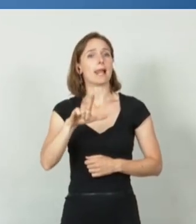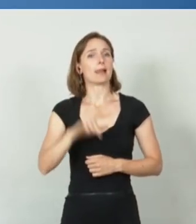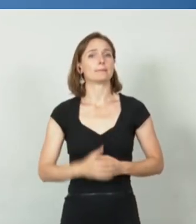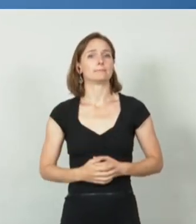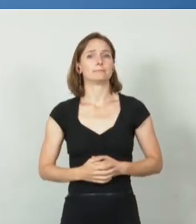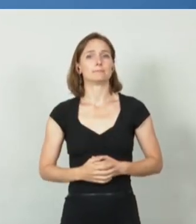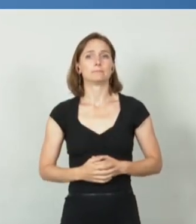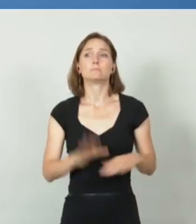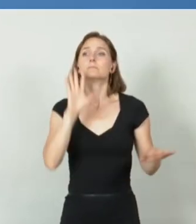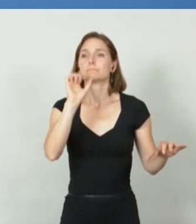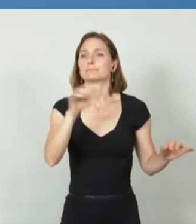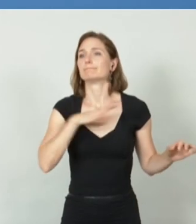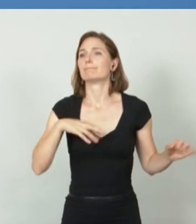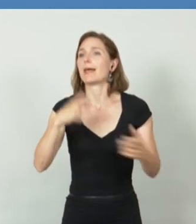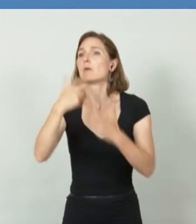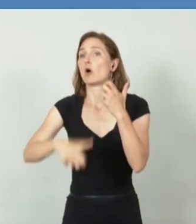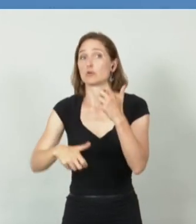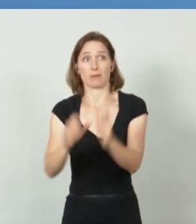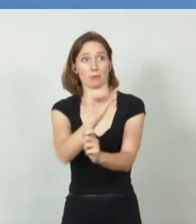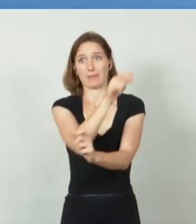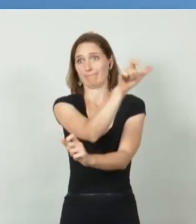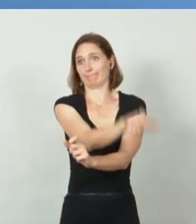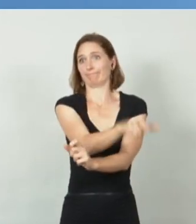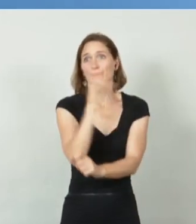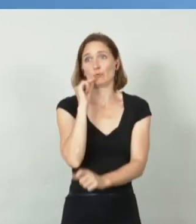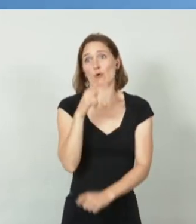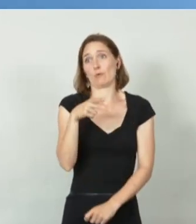je vous ai vu madame roche mais vous étiez après monsieur Pinel